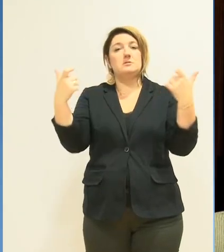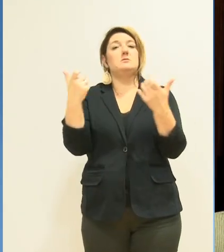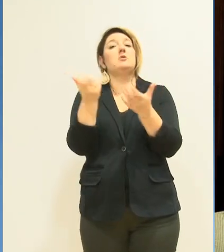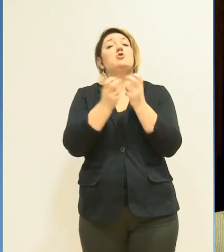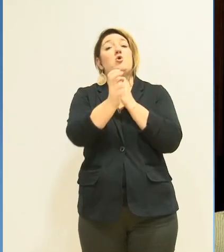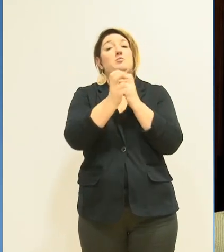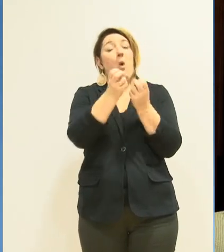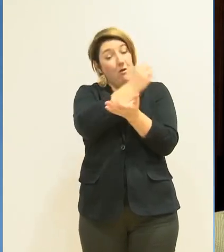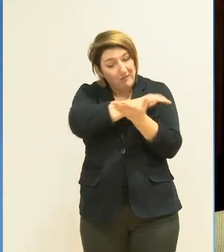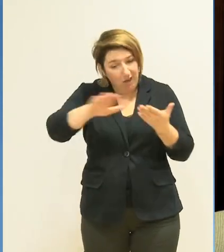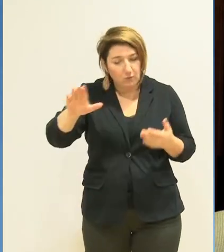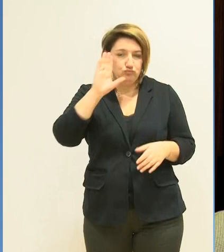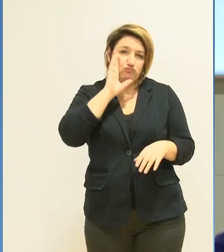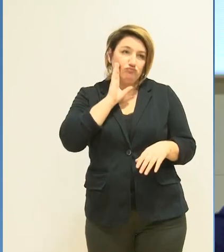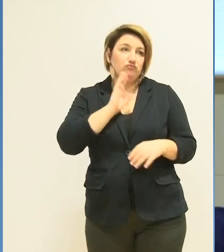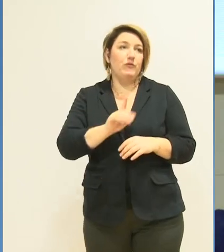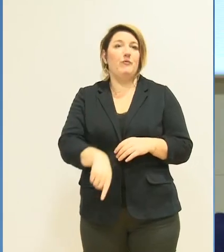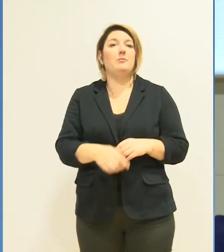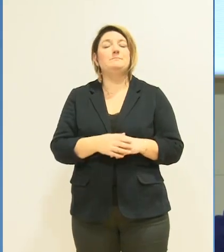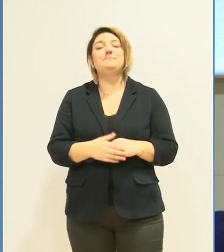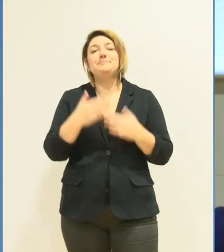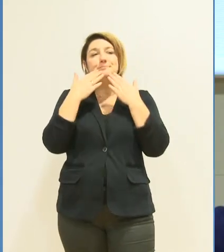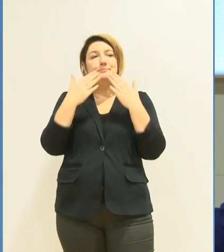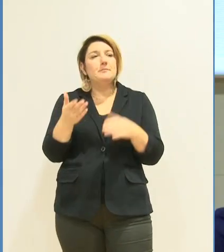merci madame comparables